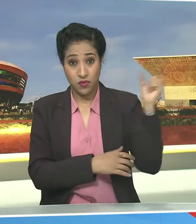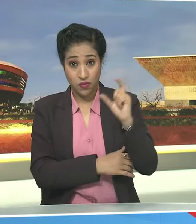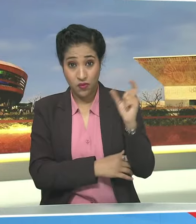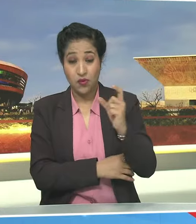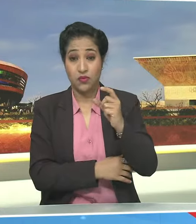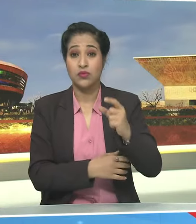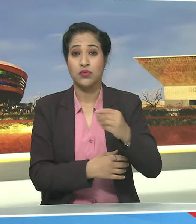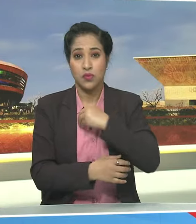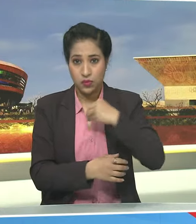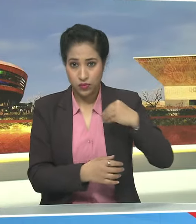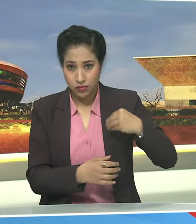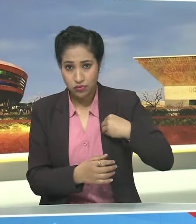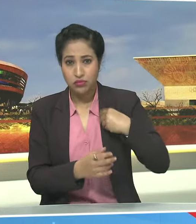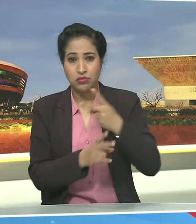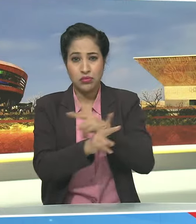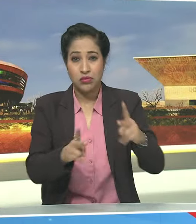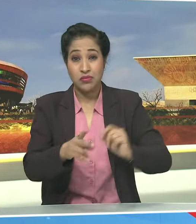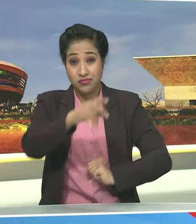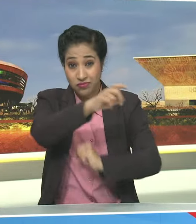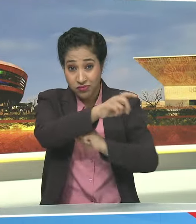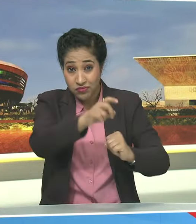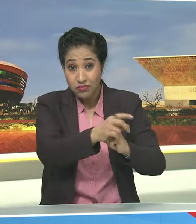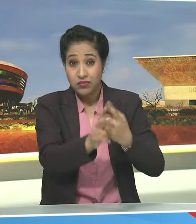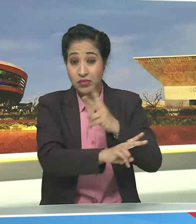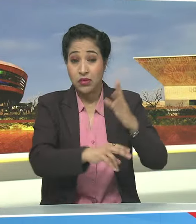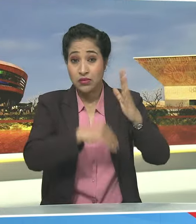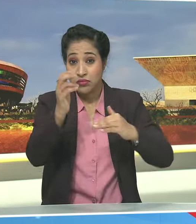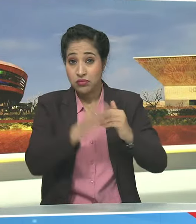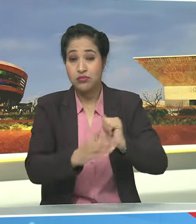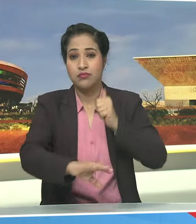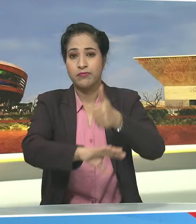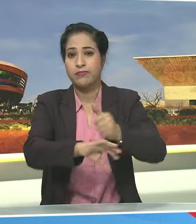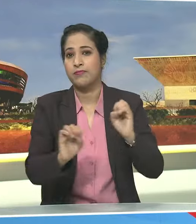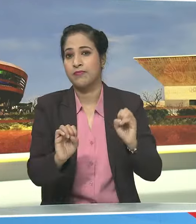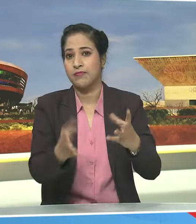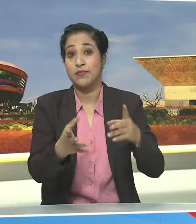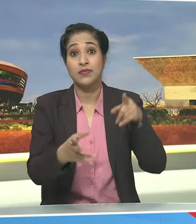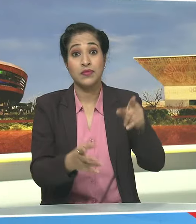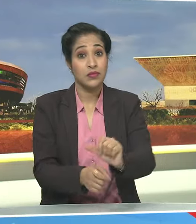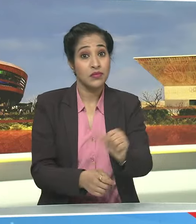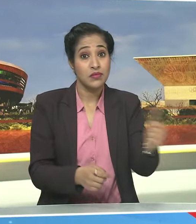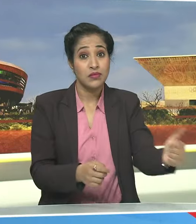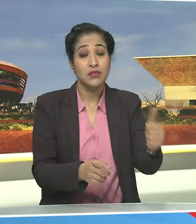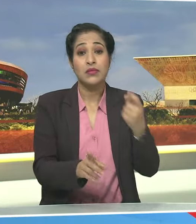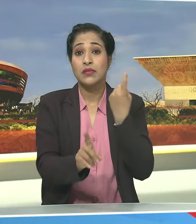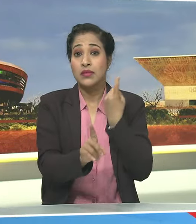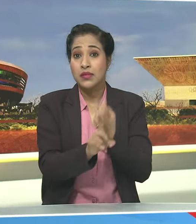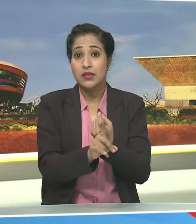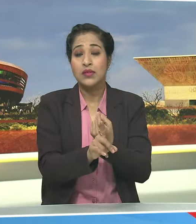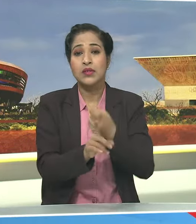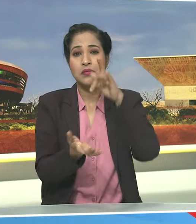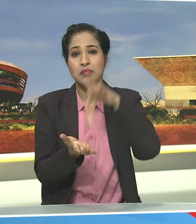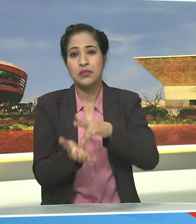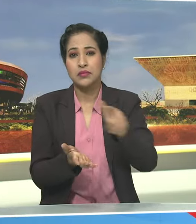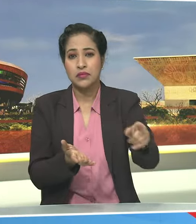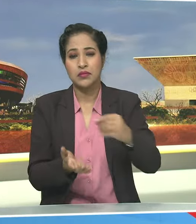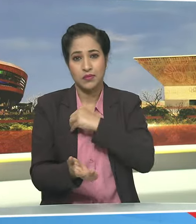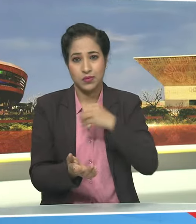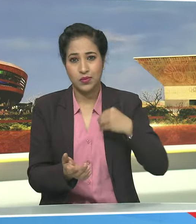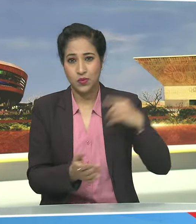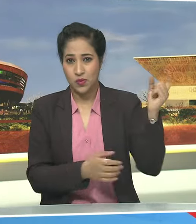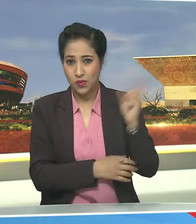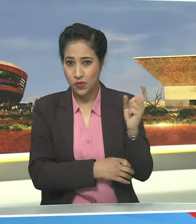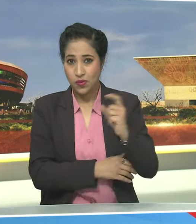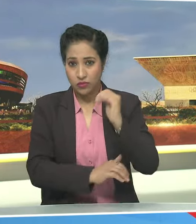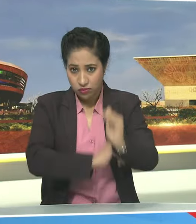अस्पताल के बुनियादी ढांचे के विकास की भी आधारशिला रखेंगे इसके अलावा वे करी बंगल में एक मेडिकल